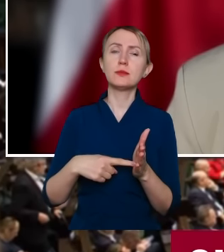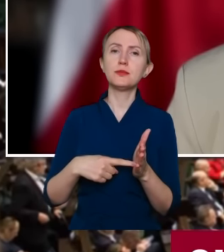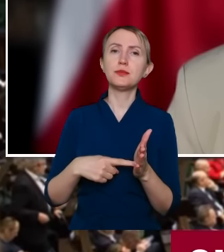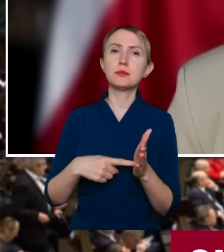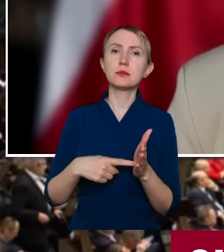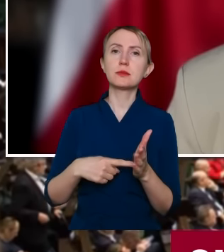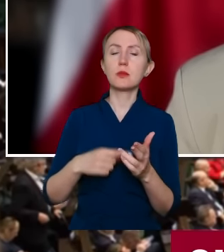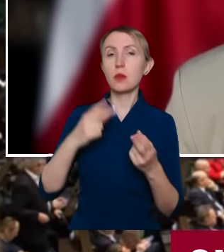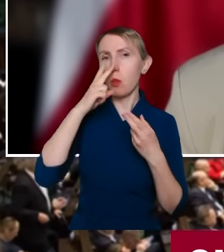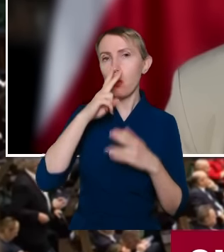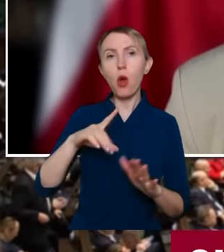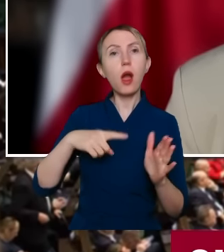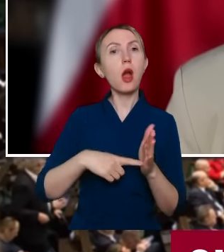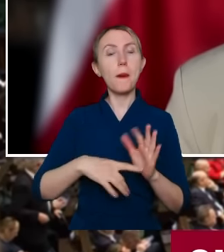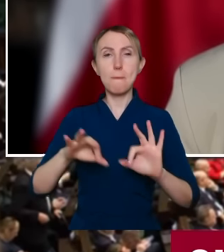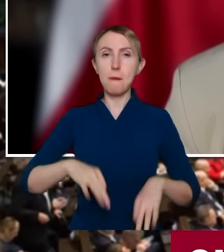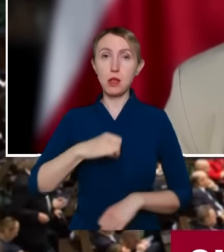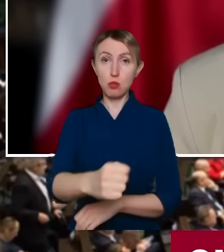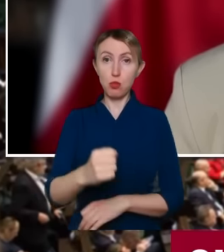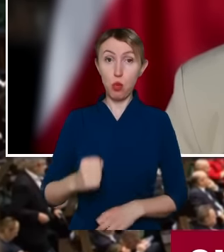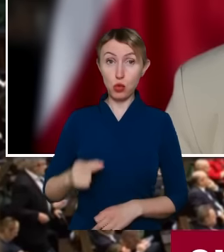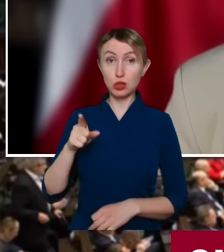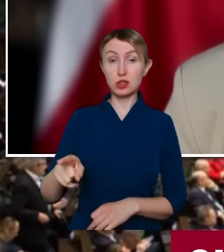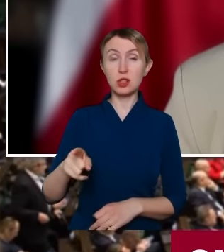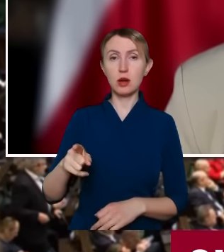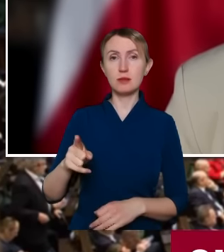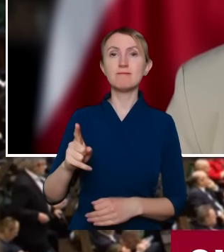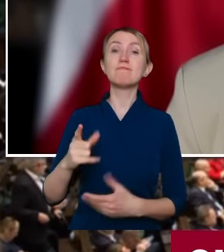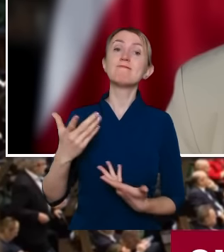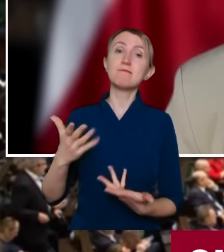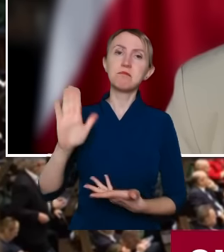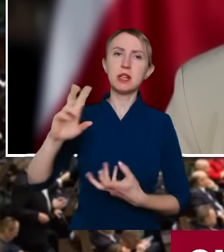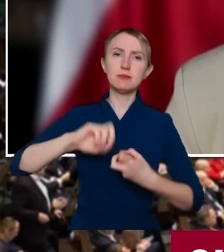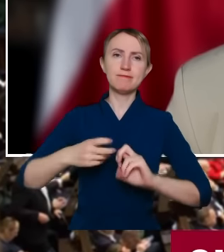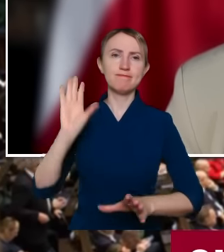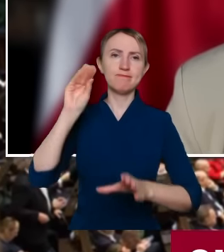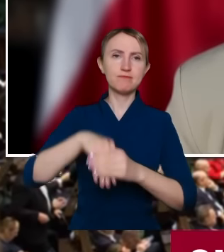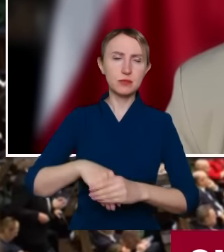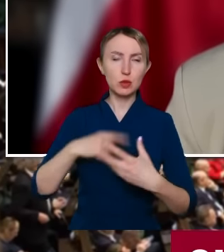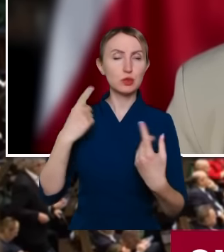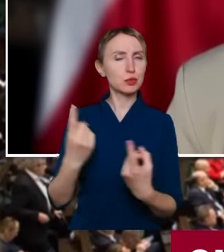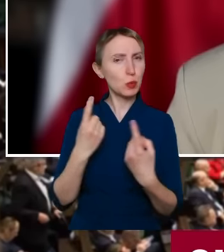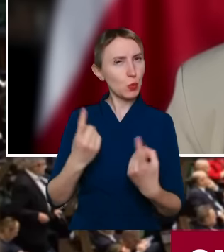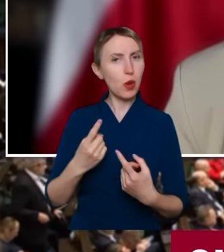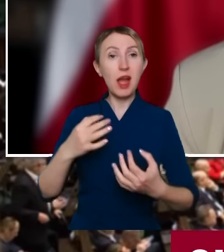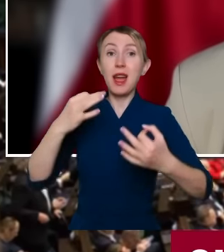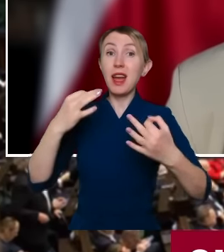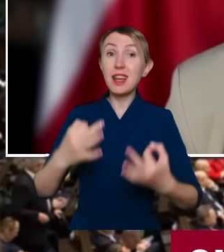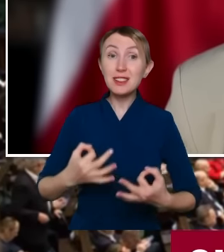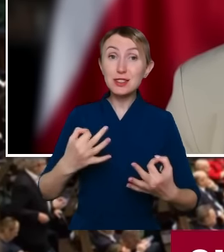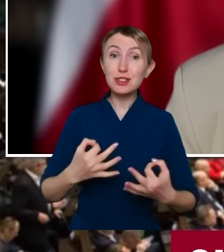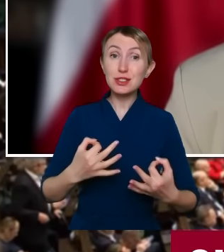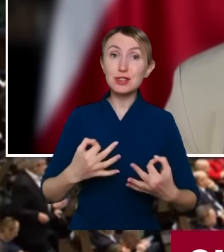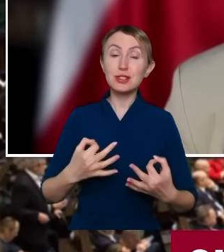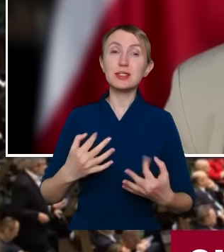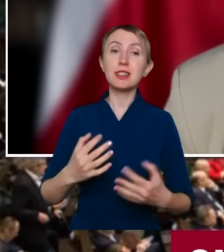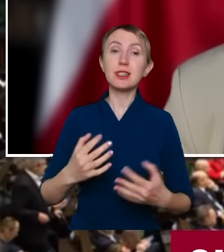pokazana jest pani poseł która jest uwikłana w tą sprawę no a dzisiaj z